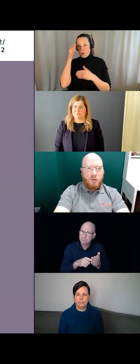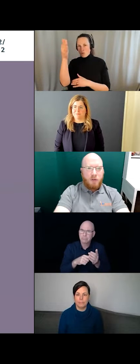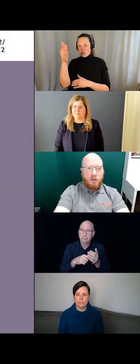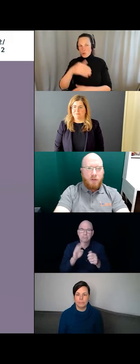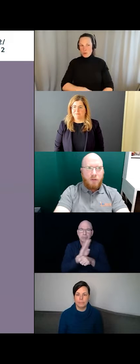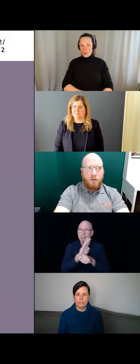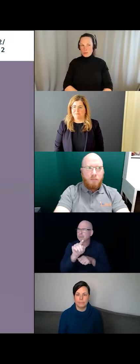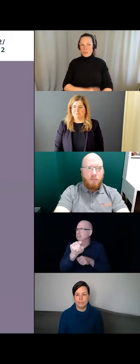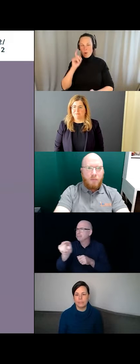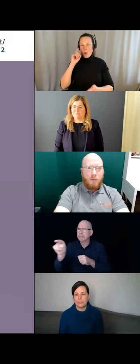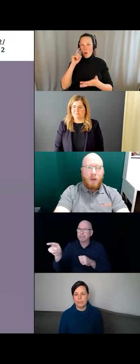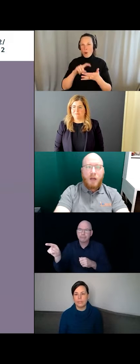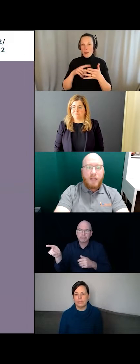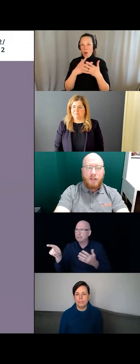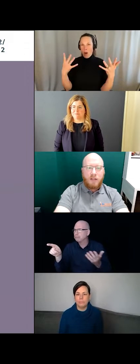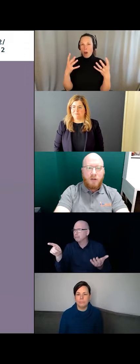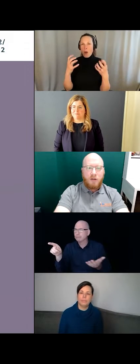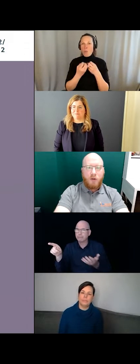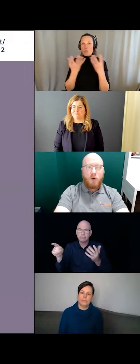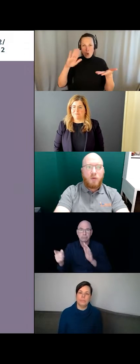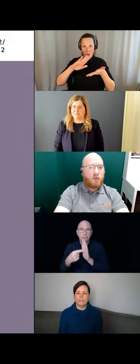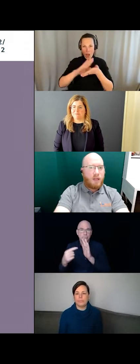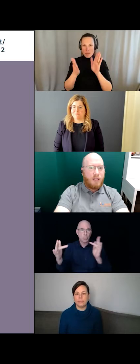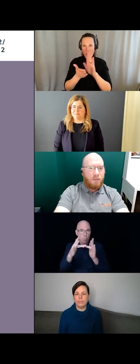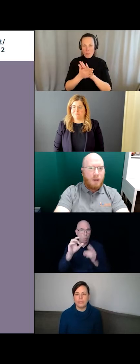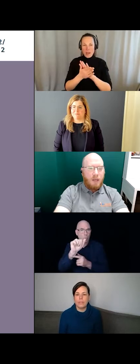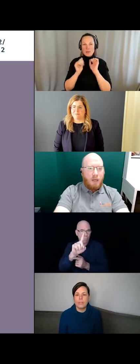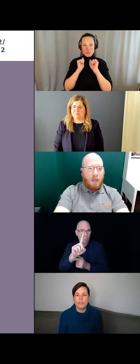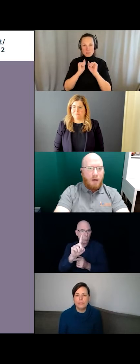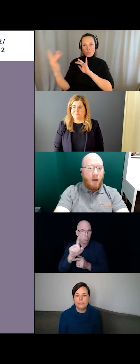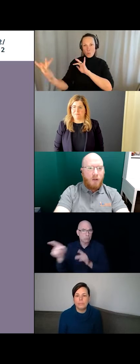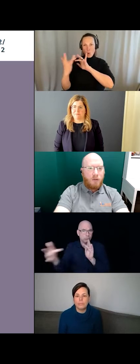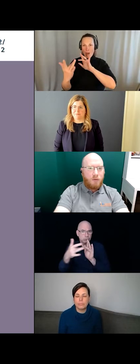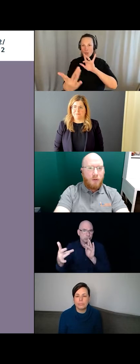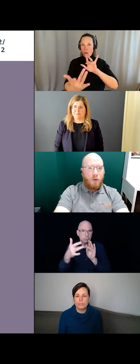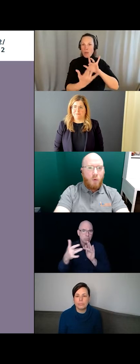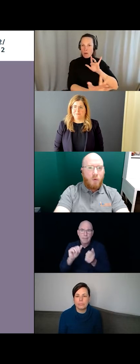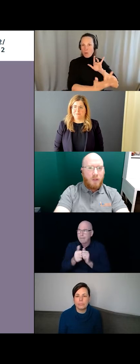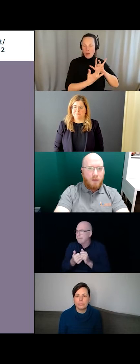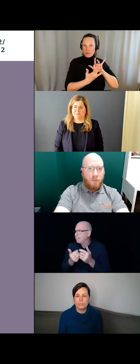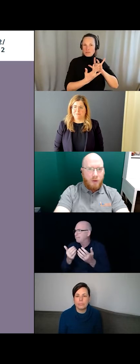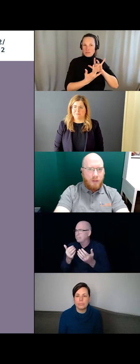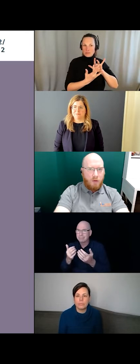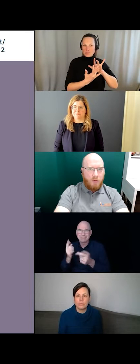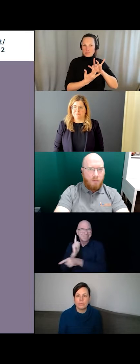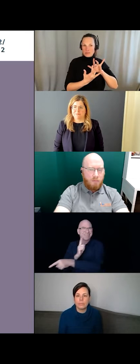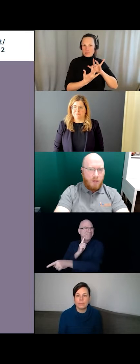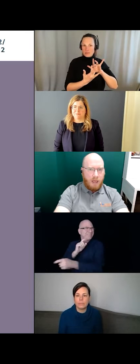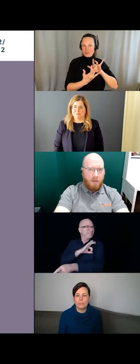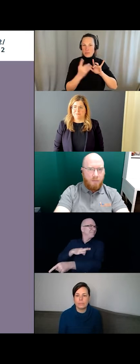futur. Et j'ai remarqué que beaucoup d'entreprises pourraient nous contacter